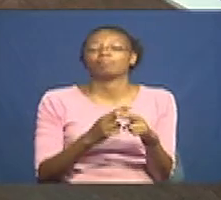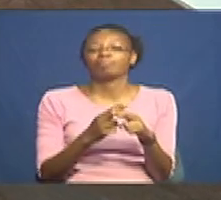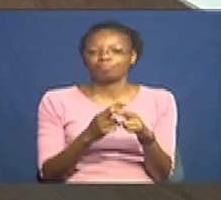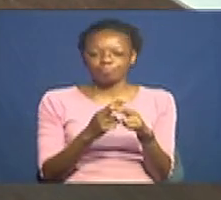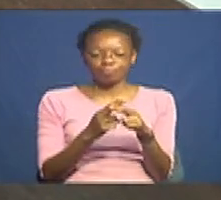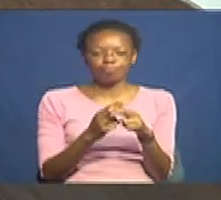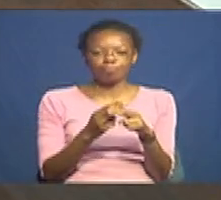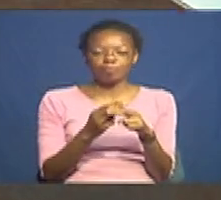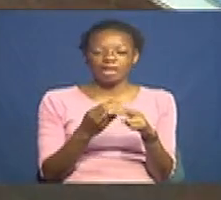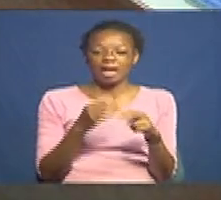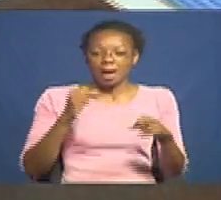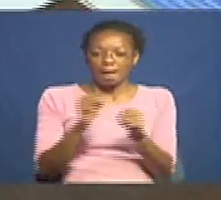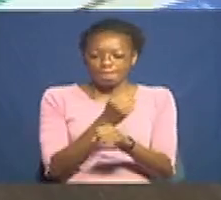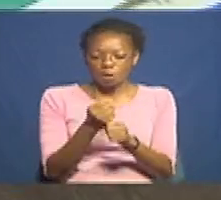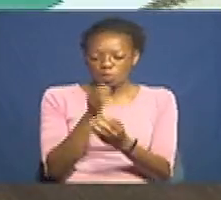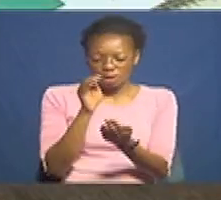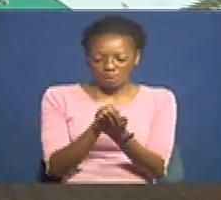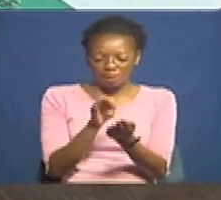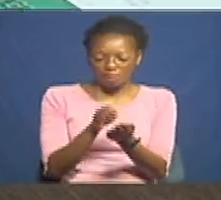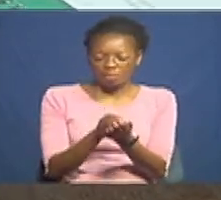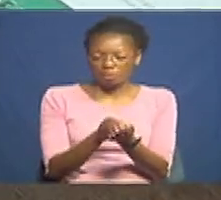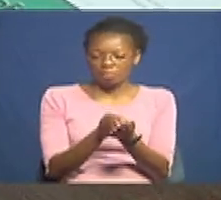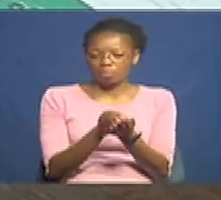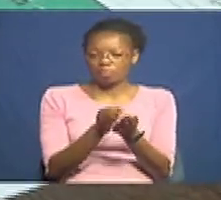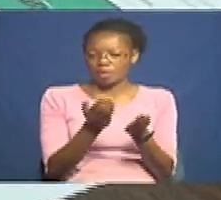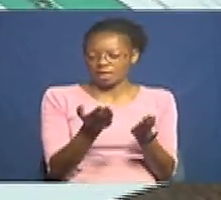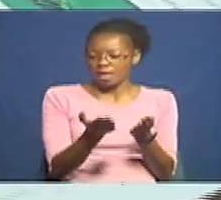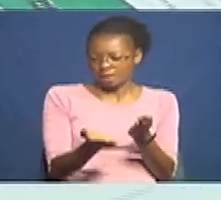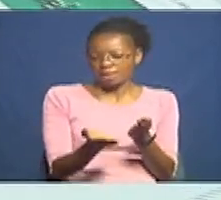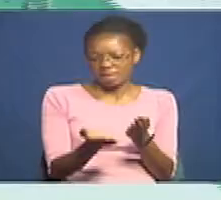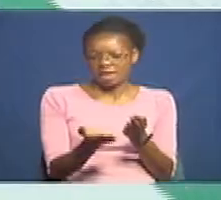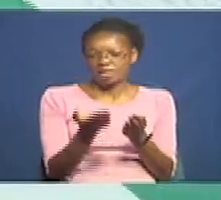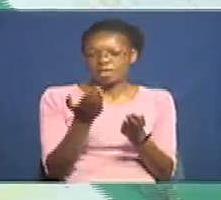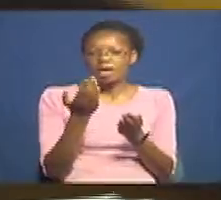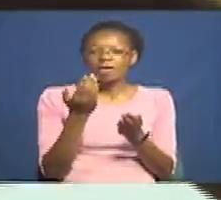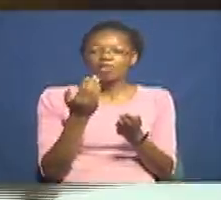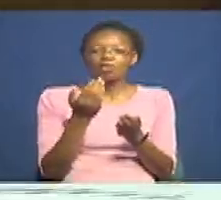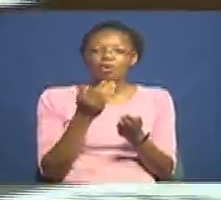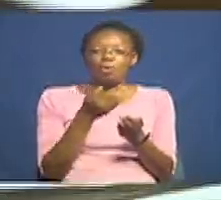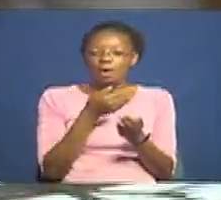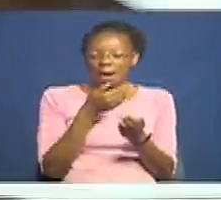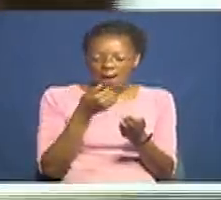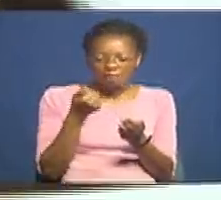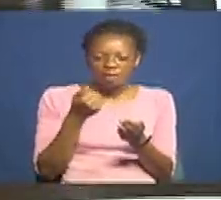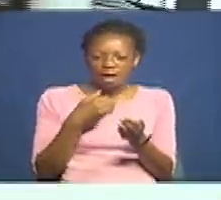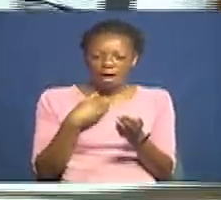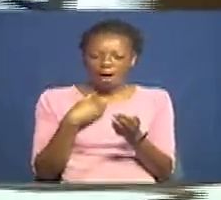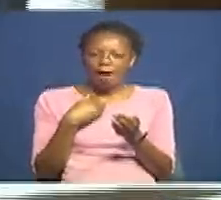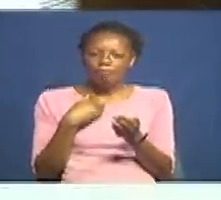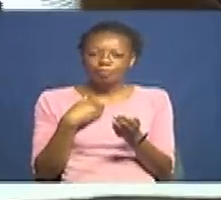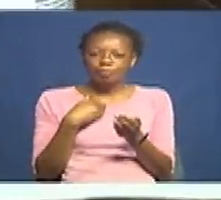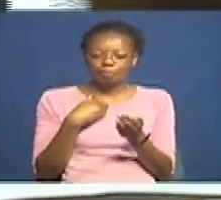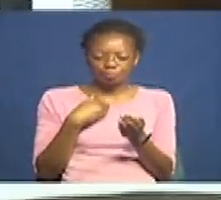tuna process ambayo tunaita mounting, ambayo tunatumia glue ya wood glue,